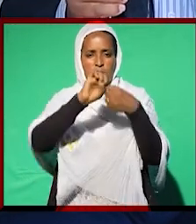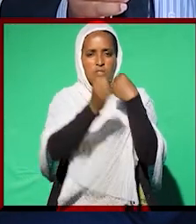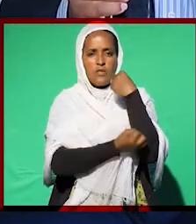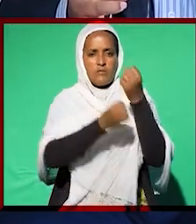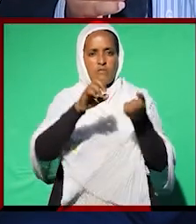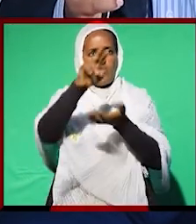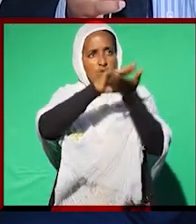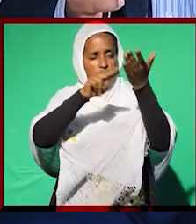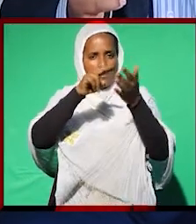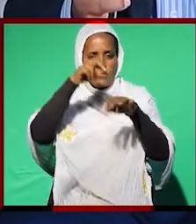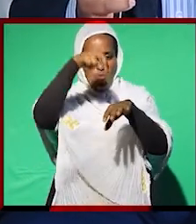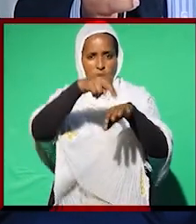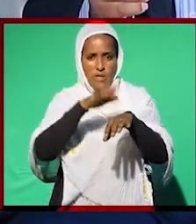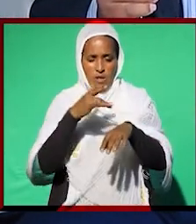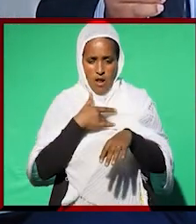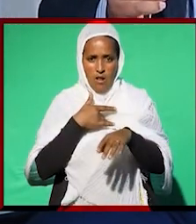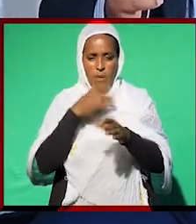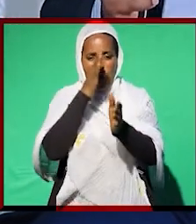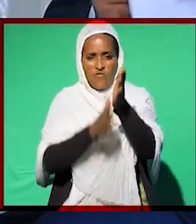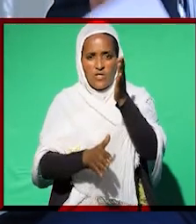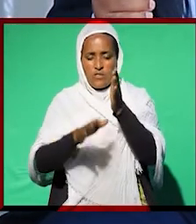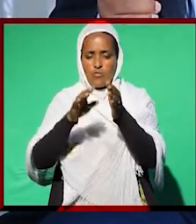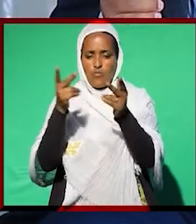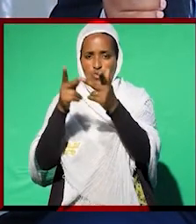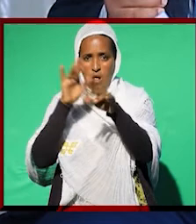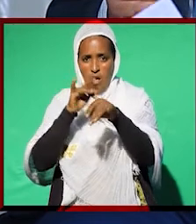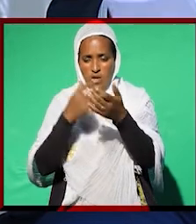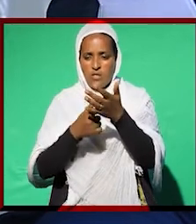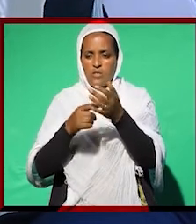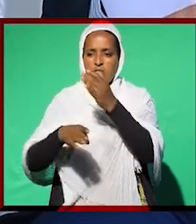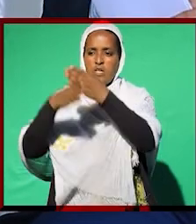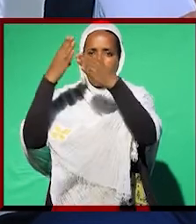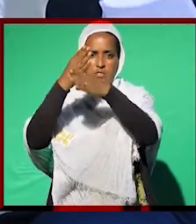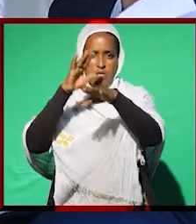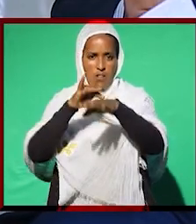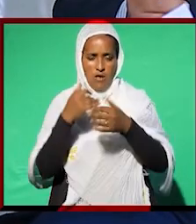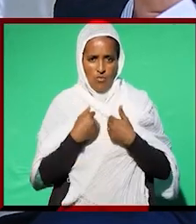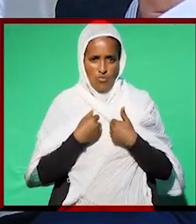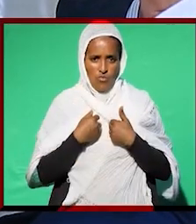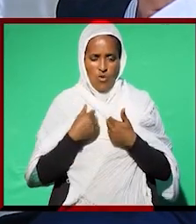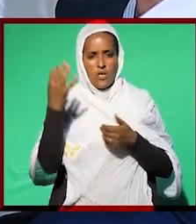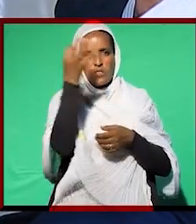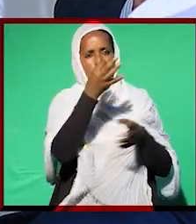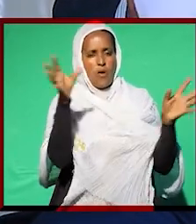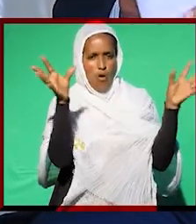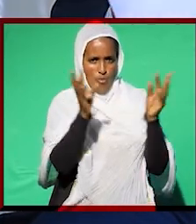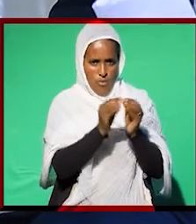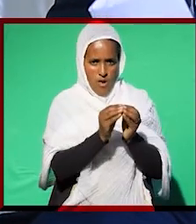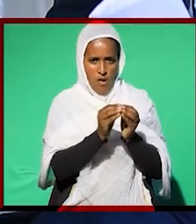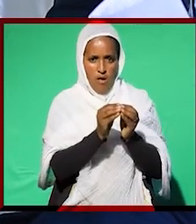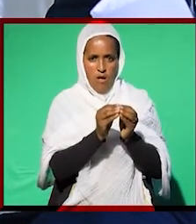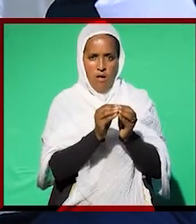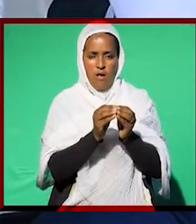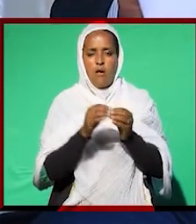ኃላፊነት ያለበት የከፍተኛ ትምህርት ተቋማት ላይ አለ። በአፈጻጸም ረገድ ግን አጥቢያ ደረጃ ያሉ ሰበካ